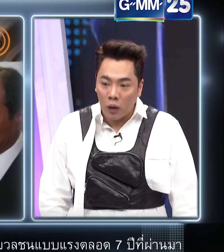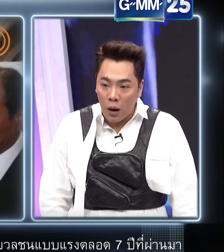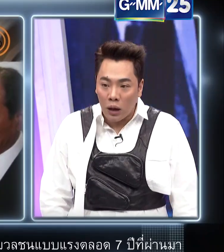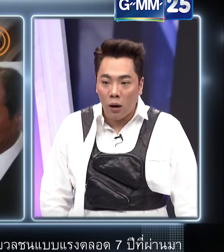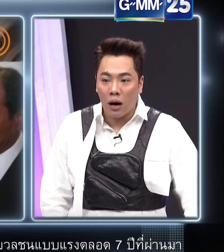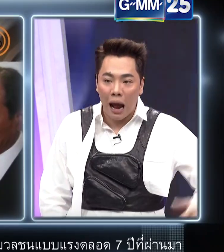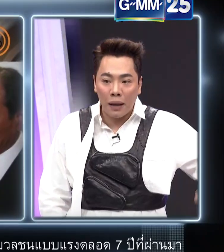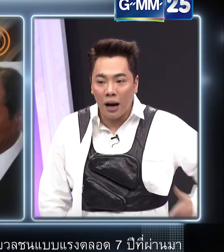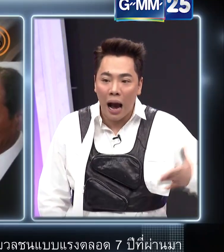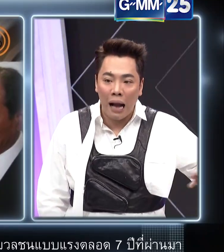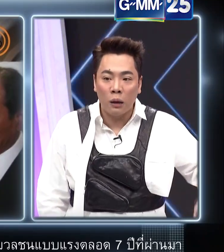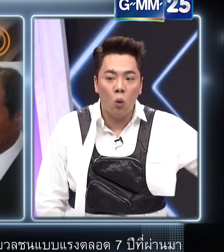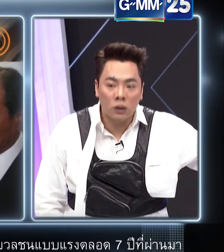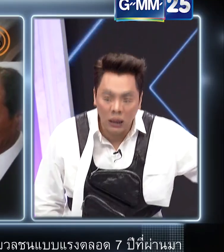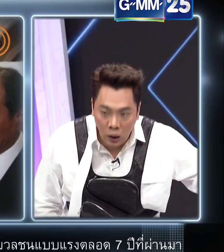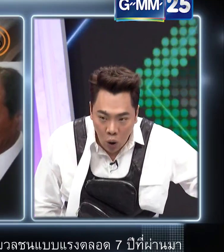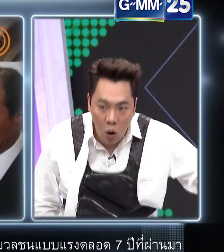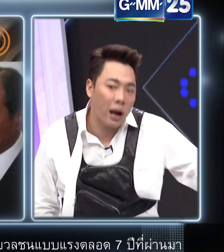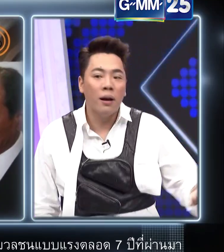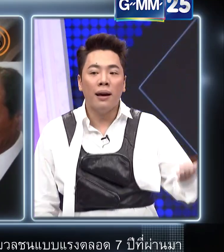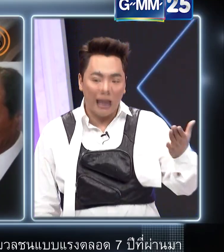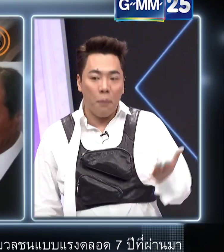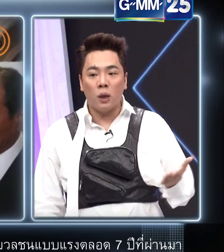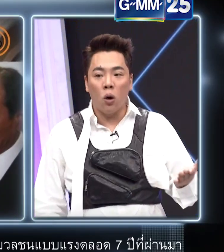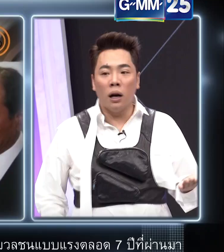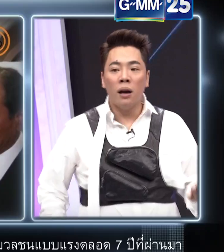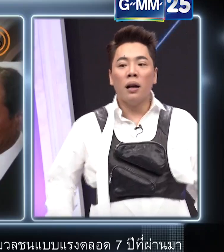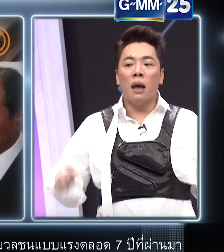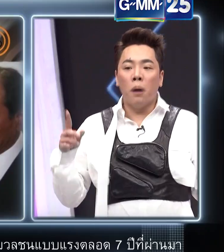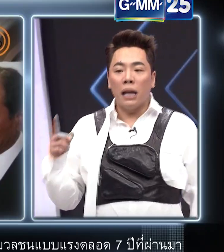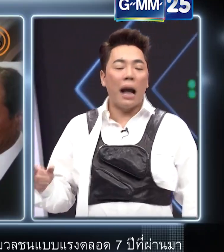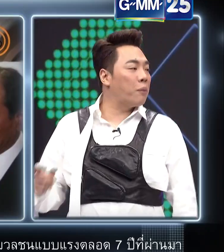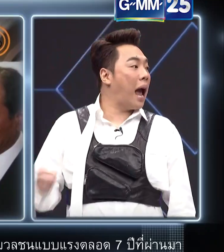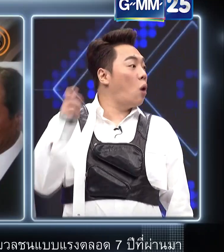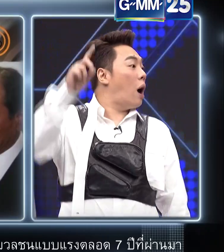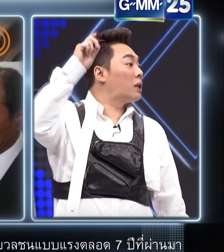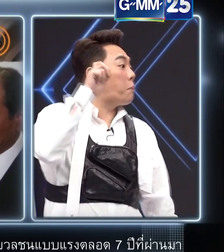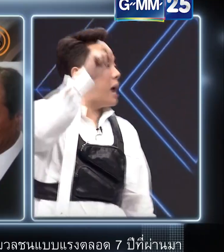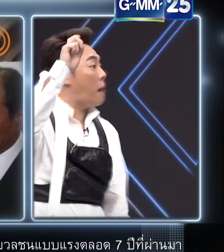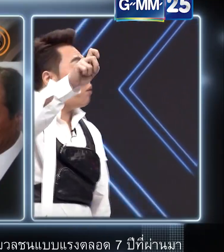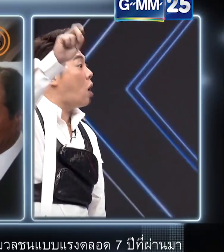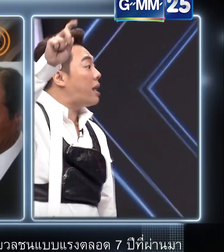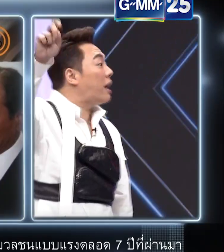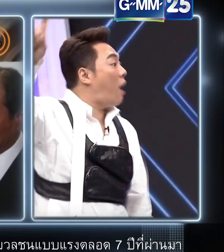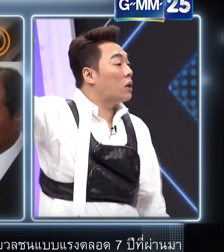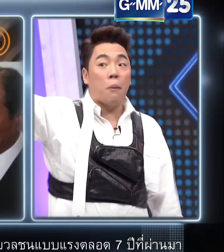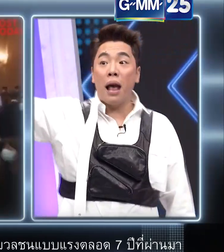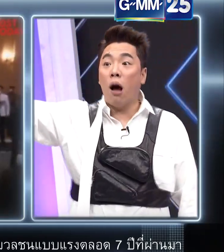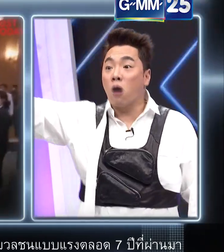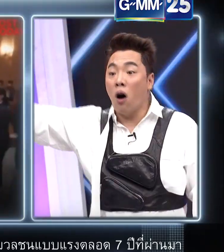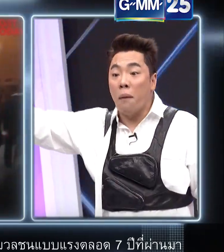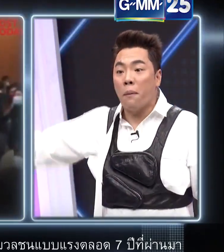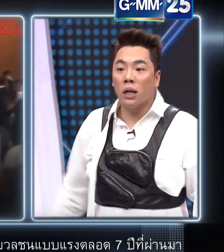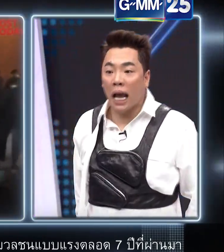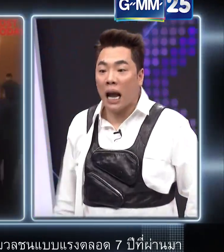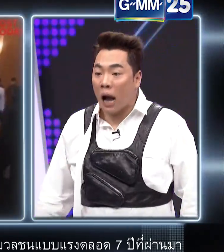ติกรรมของนายกไทยก็กลายเป็นที่ฮือฮาที่ถูกสื่อทั่วโลกอ่ะตีไปช่วงหนึ่งที่พฤติกรรมนายกเอาสเปรย์มาพ่นสเปรย์